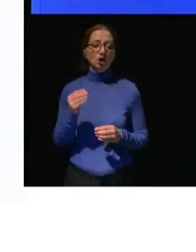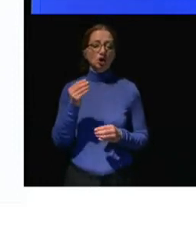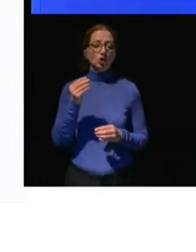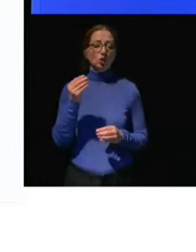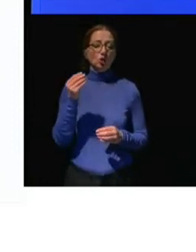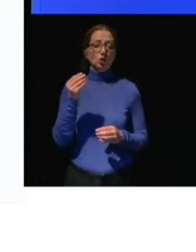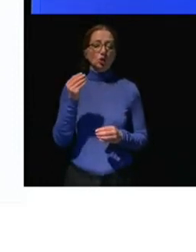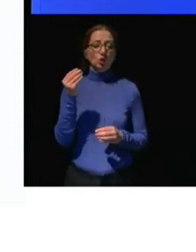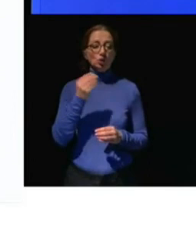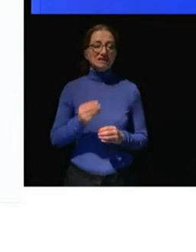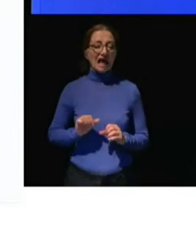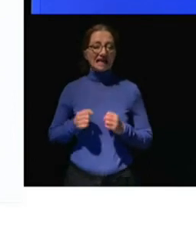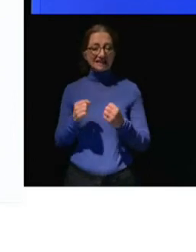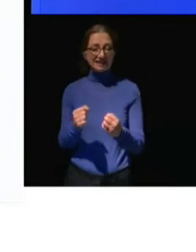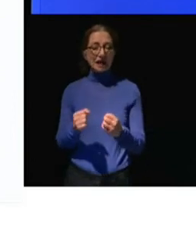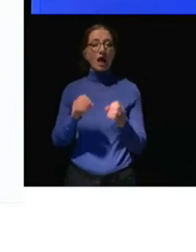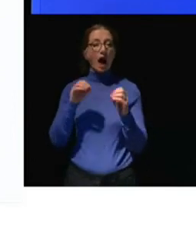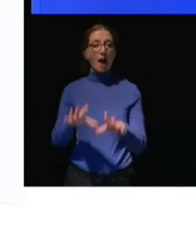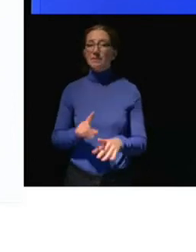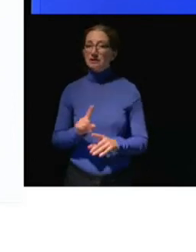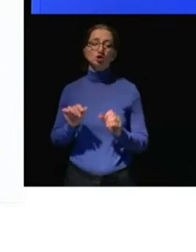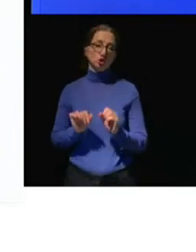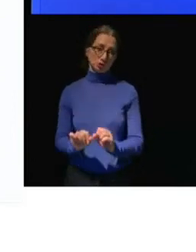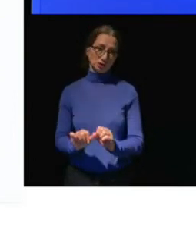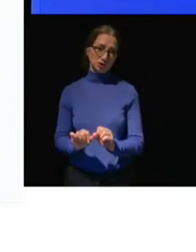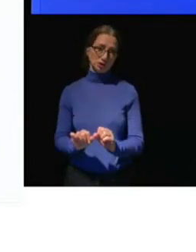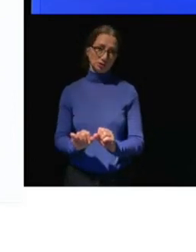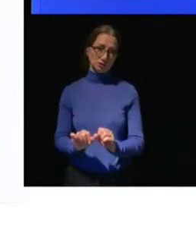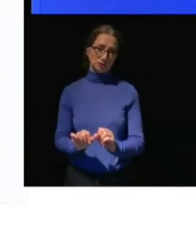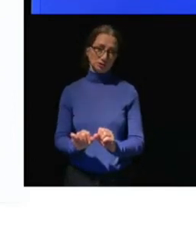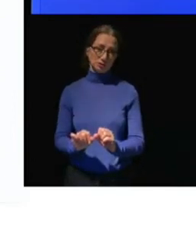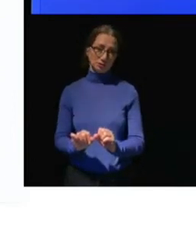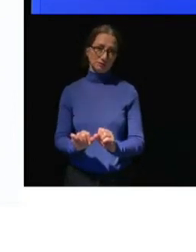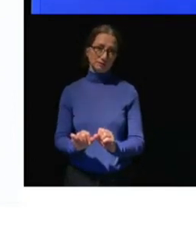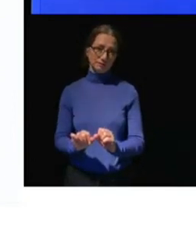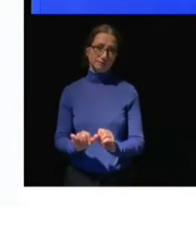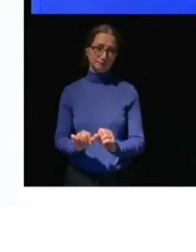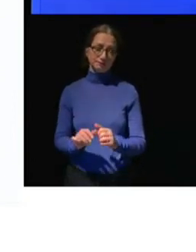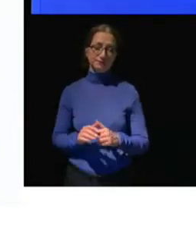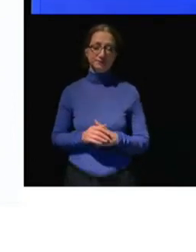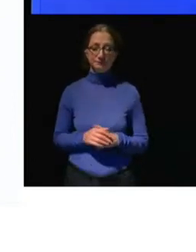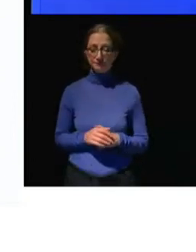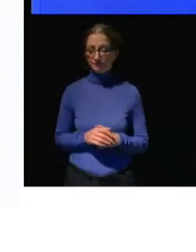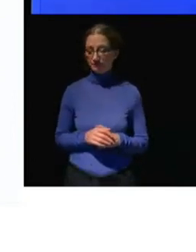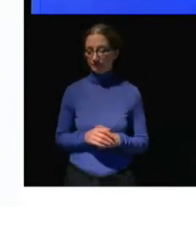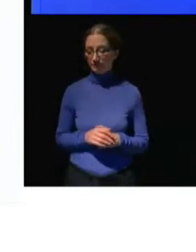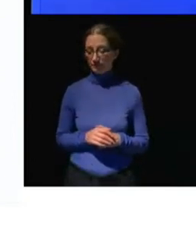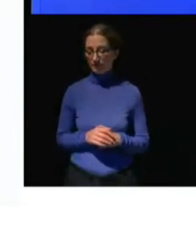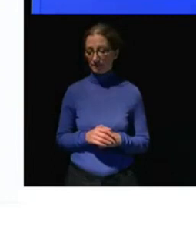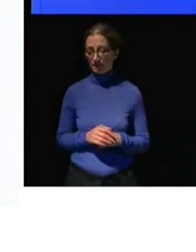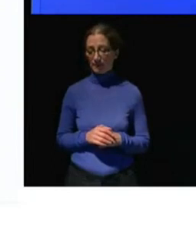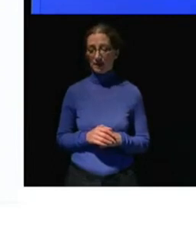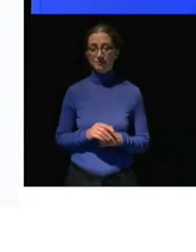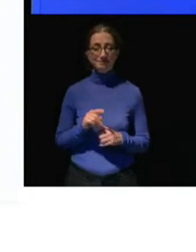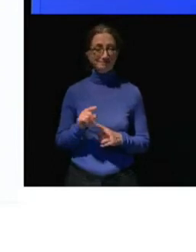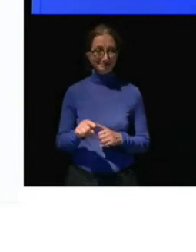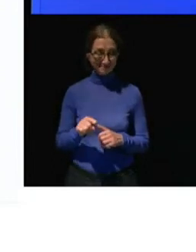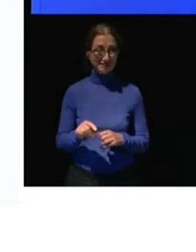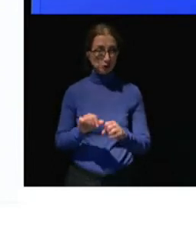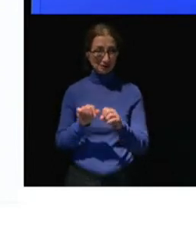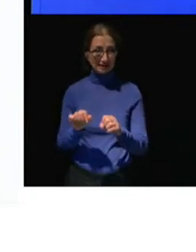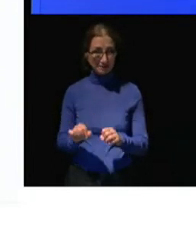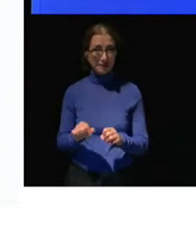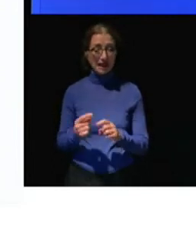der kulturellen Aktivität zu schützen. Suspension of Cultural Activities hat sie das genannt. Dieses neue System